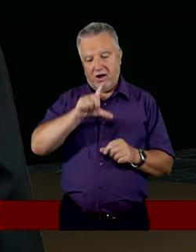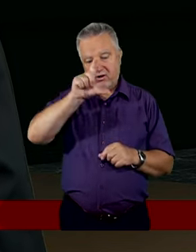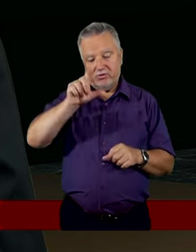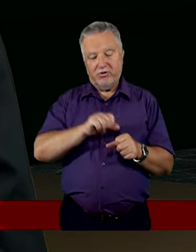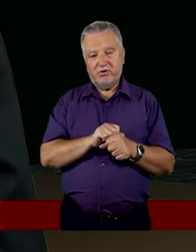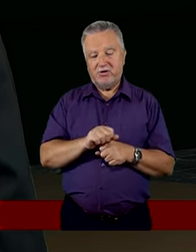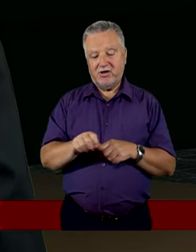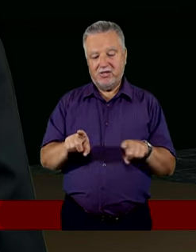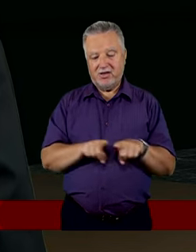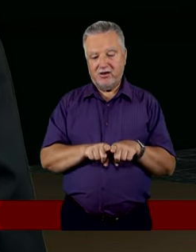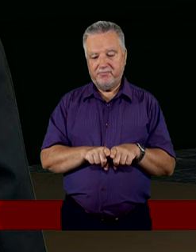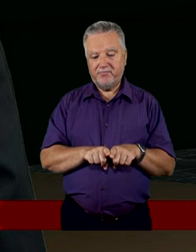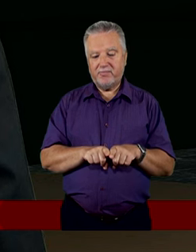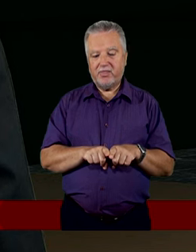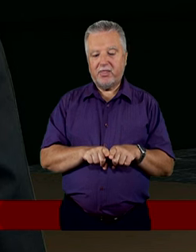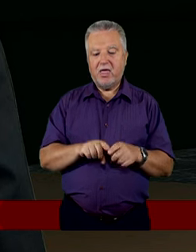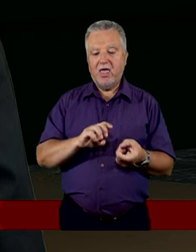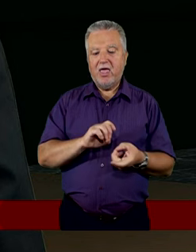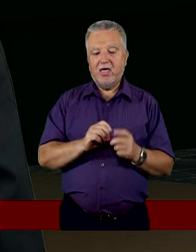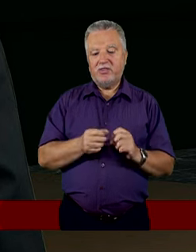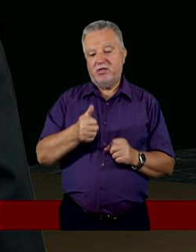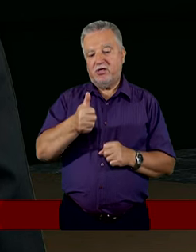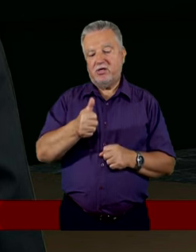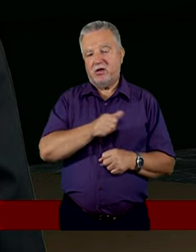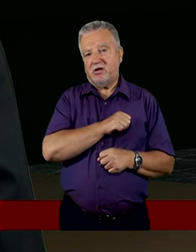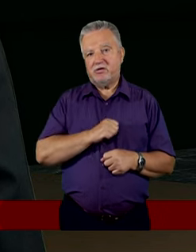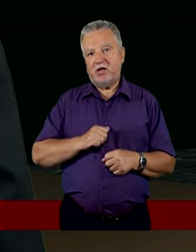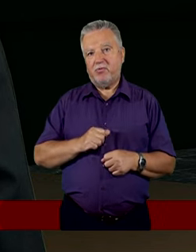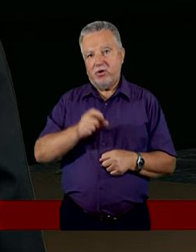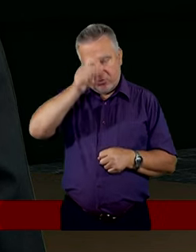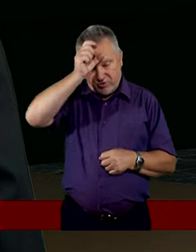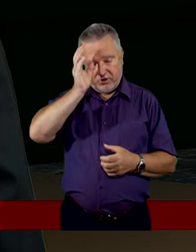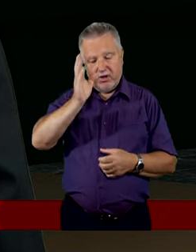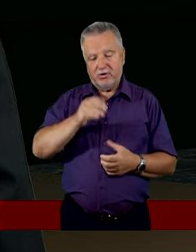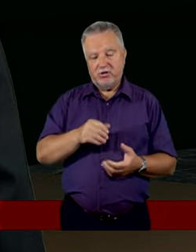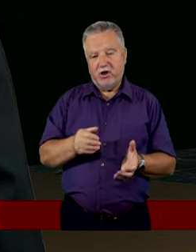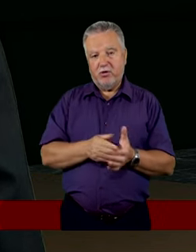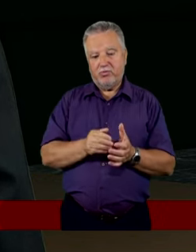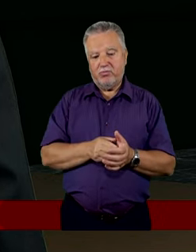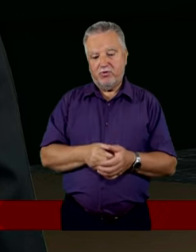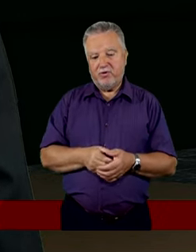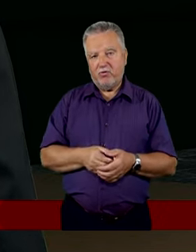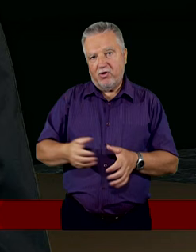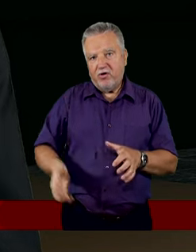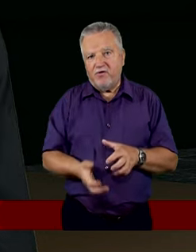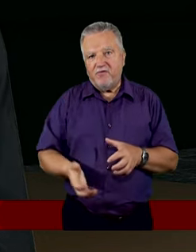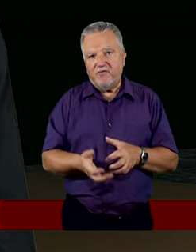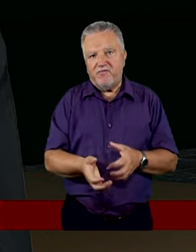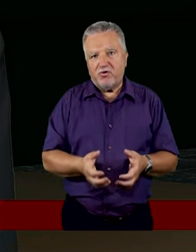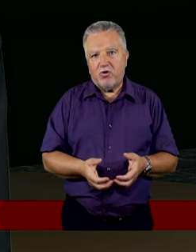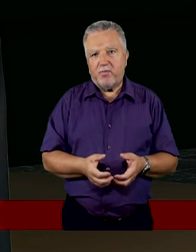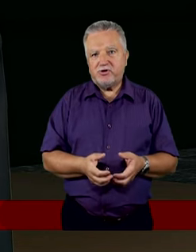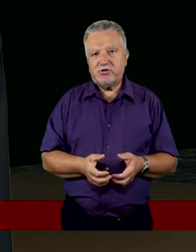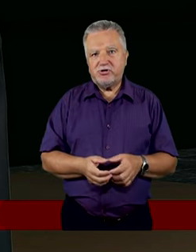jest tyle samo. Nie, nie w tym rzecz. W momencie, kiedy jeden pojedynczy człowiek będzie próbował przekopać czy wykopać kanał,